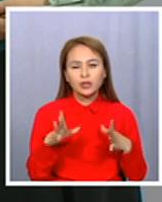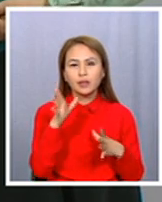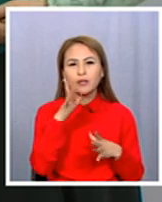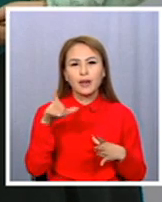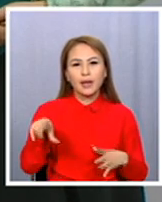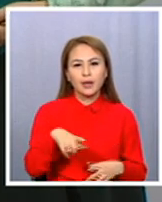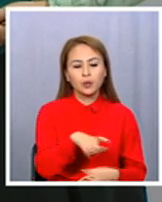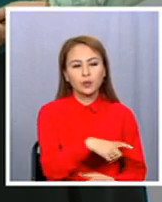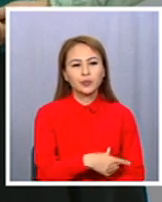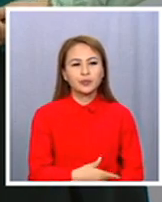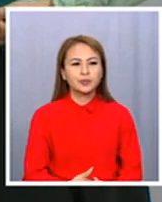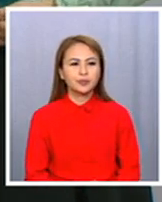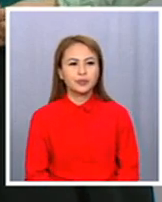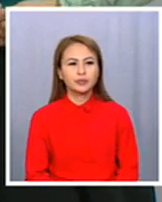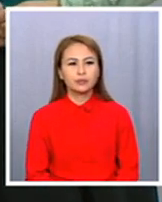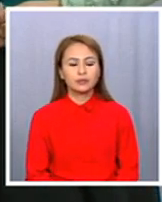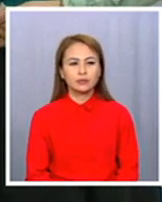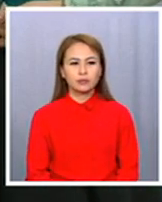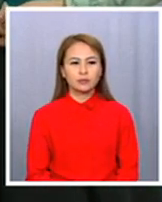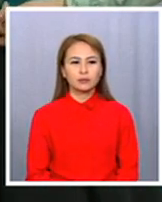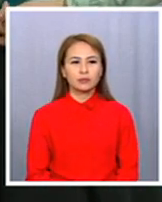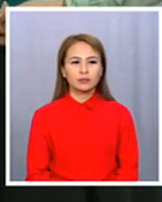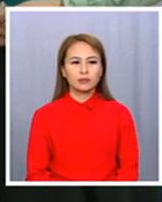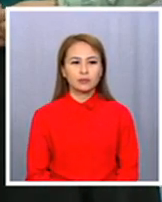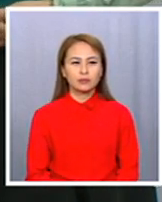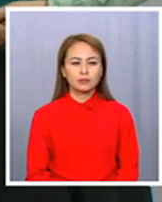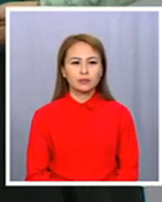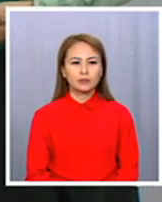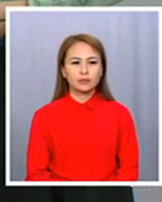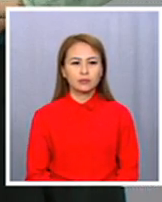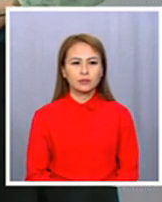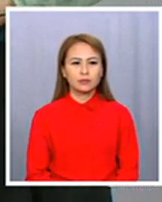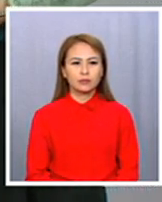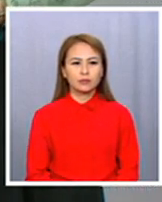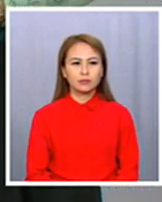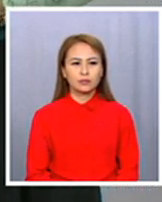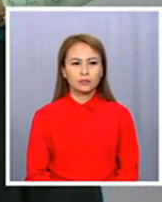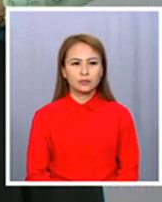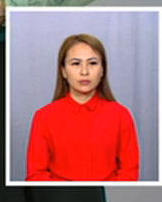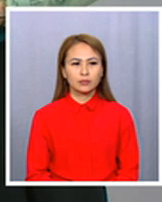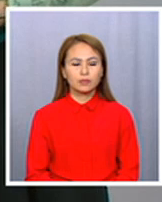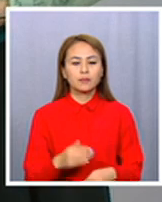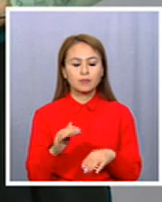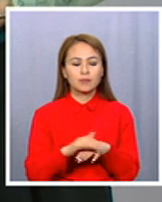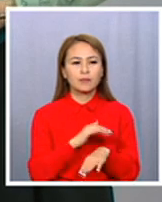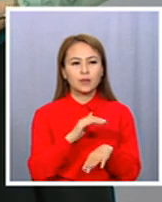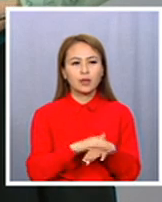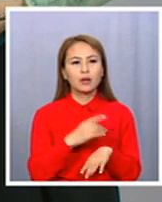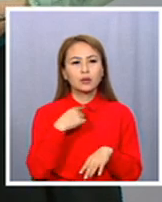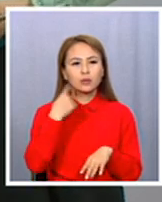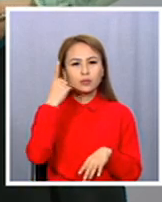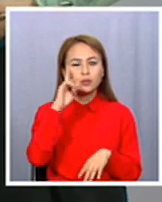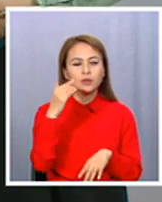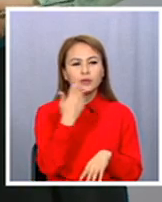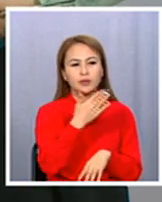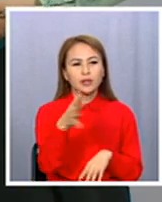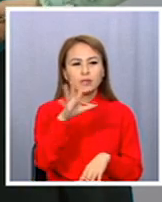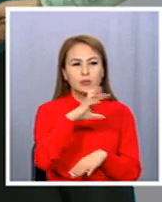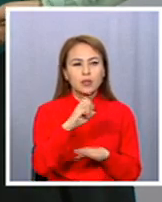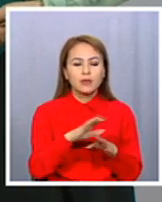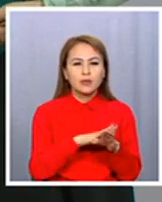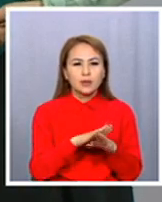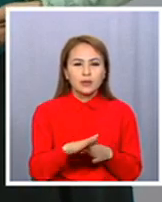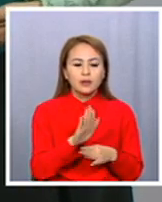или же в реку. Молодцы! Я думаю, вы все справились с этим заданием